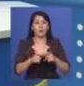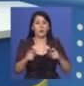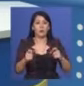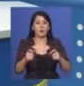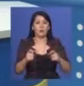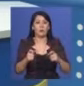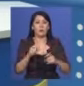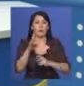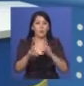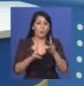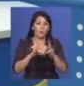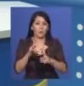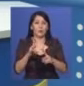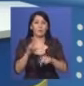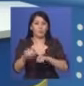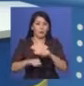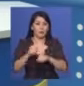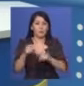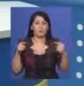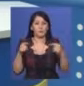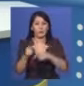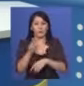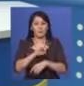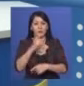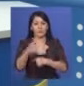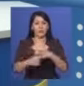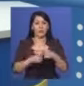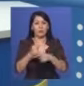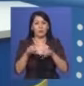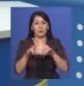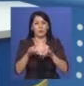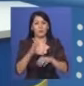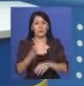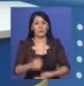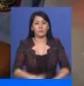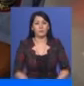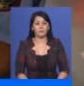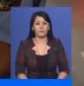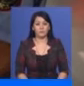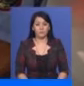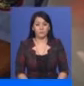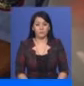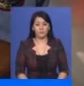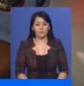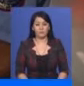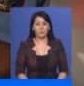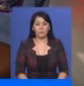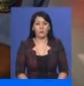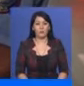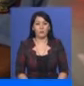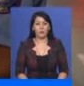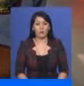мазасын алатын моташабандоздарға қарсы қандай шаралар қолданып жатыр? Келесі бейнематериалда көріңіздер. Күннің